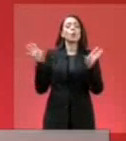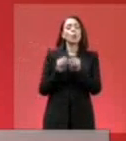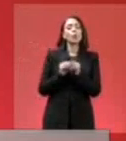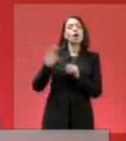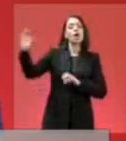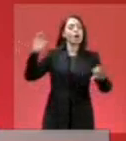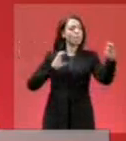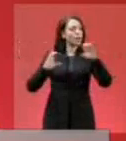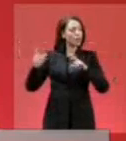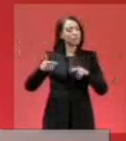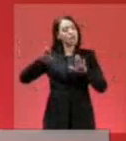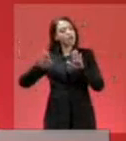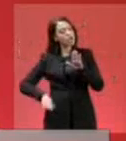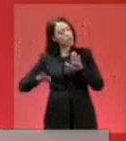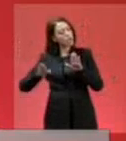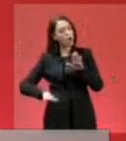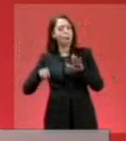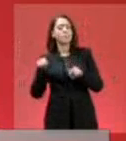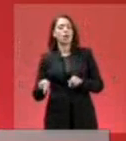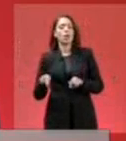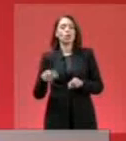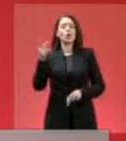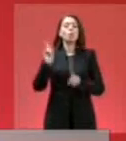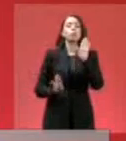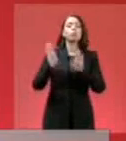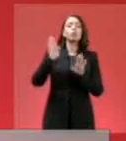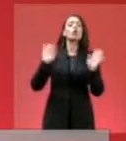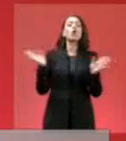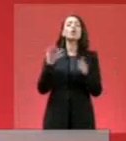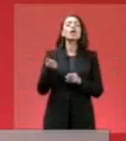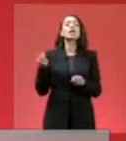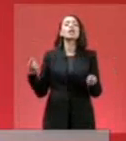επενδύσεις και στα χαμηλότερα ιστορικά ποσοστά σε ό,τι αφορά